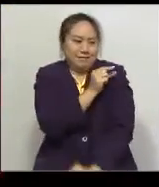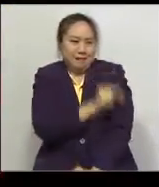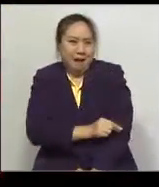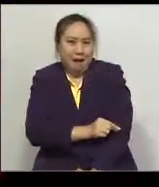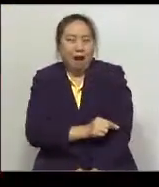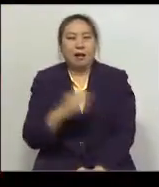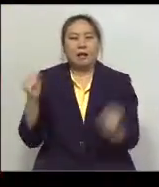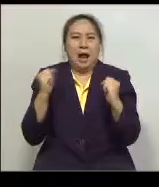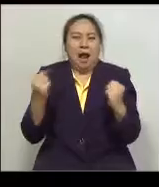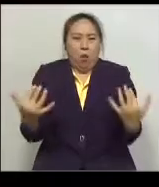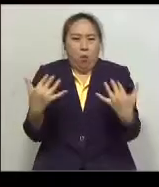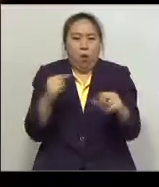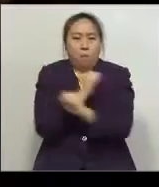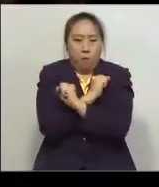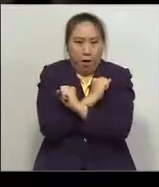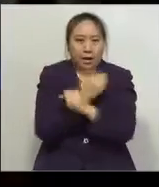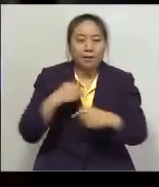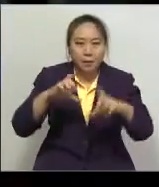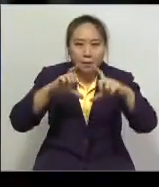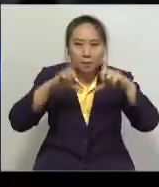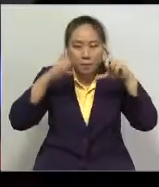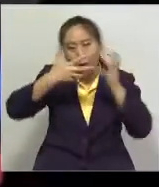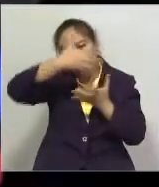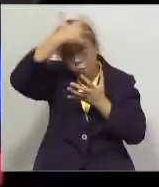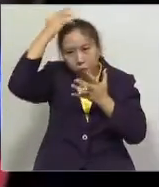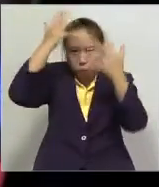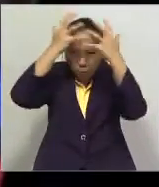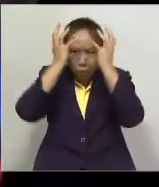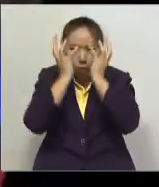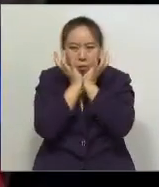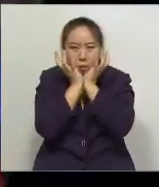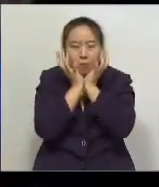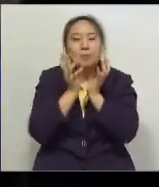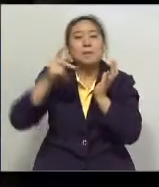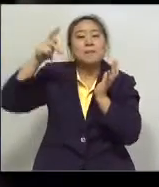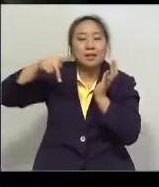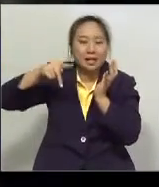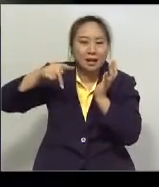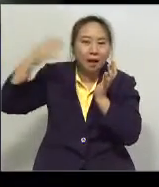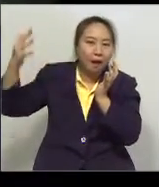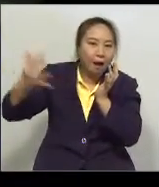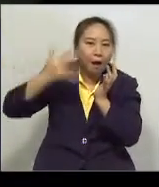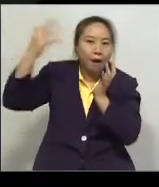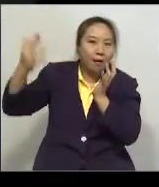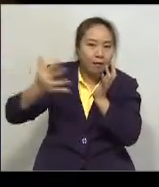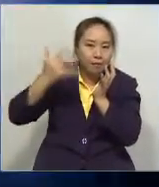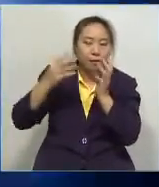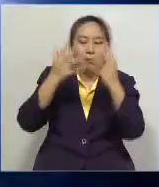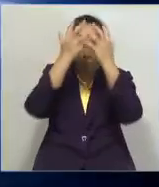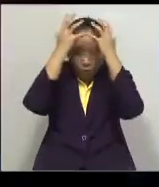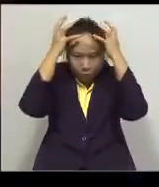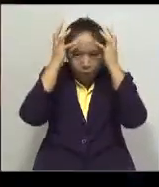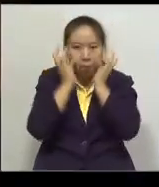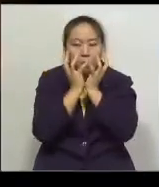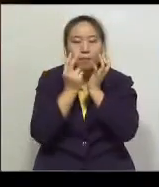แล้วก็ยังมีเครื่องช่วยหายใจ full face เต็มหน้าหรือว่า full face mask ใช้แบบพิเศษที่ปล่อยอากาศออกตลอดนะคะให้น้องๆหายใจได้ปก